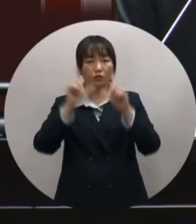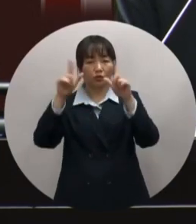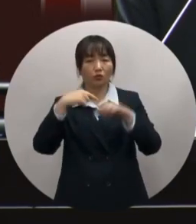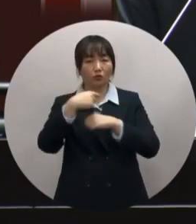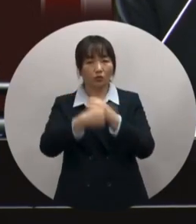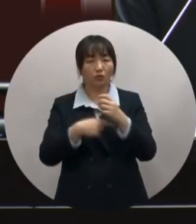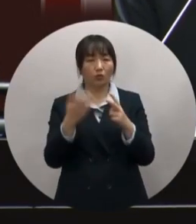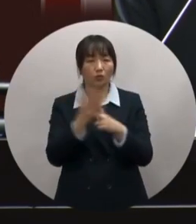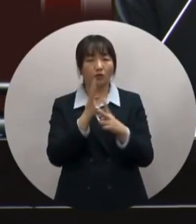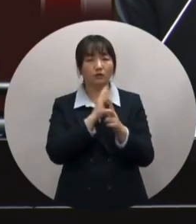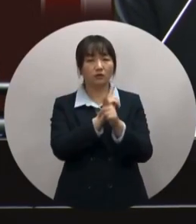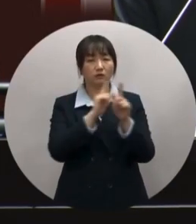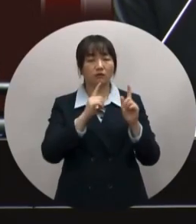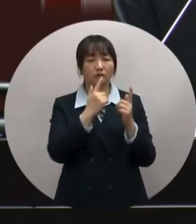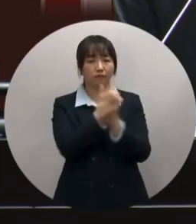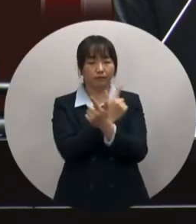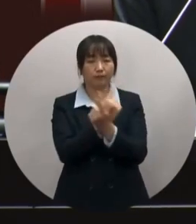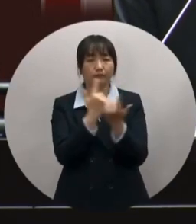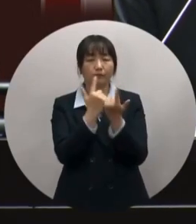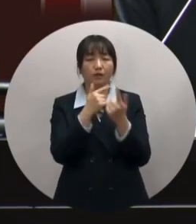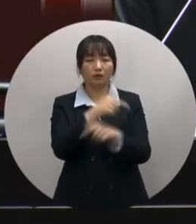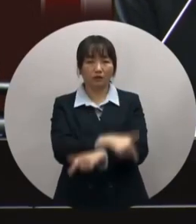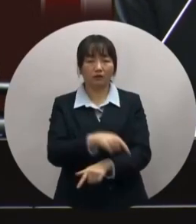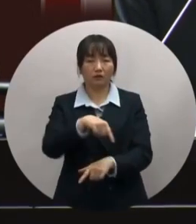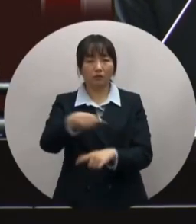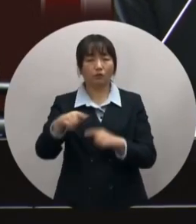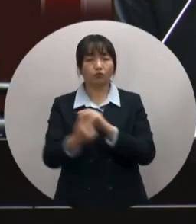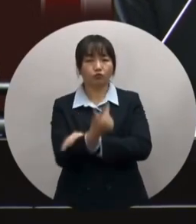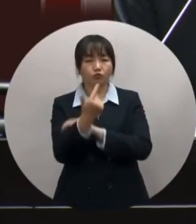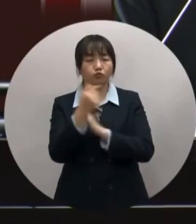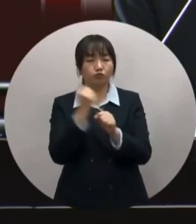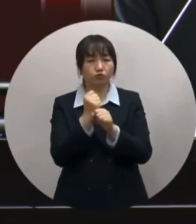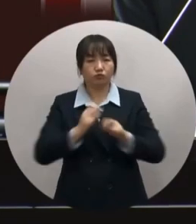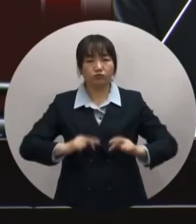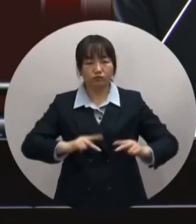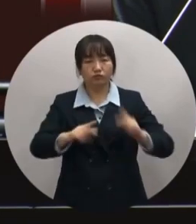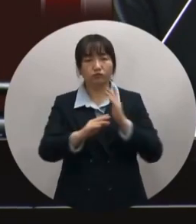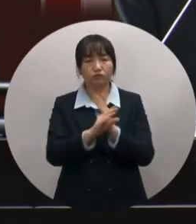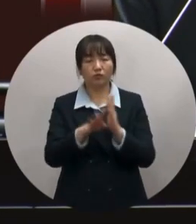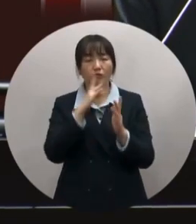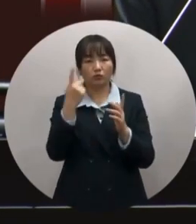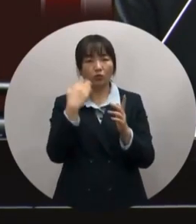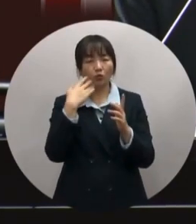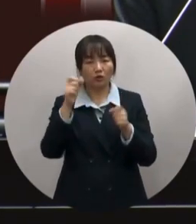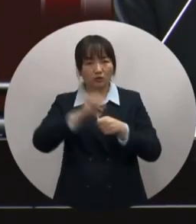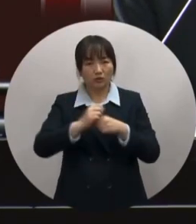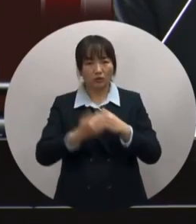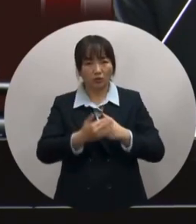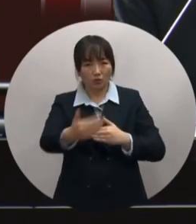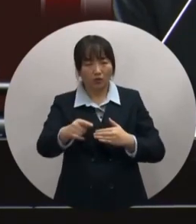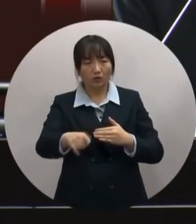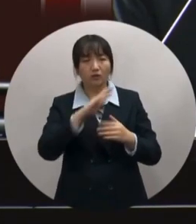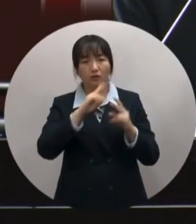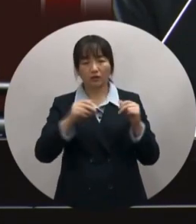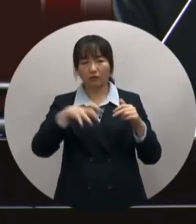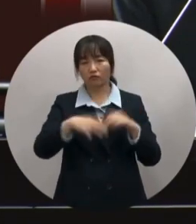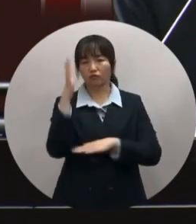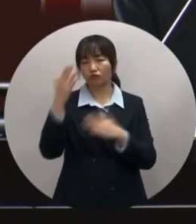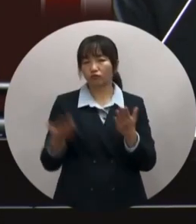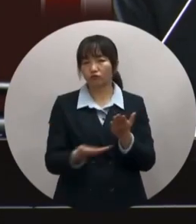或者是南北環也都加速在推動中那有一些延伸的路線是要地方還要再提案